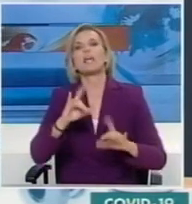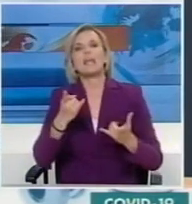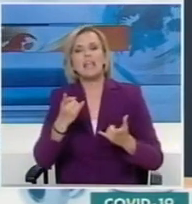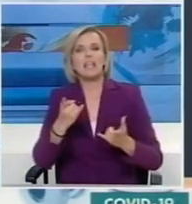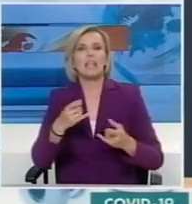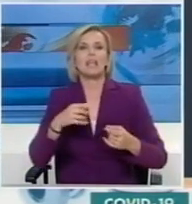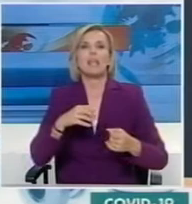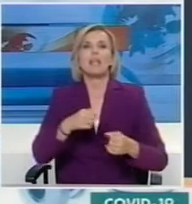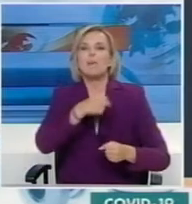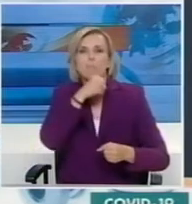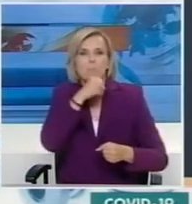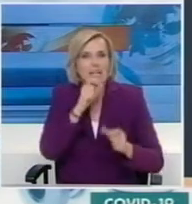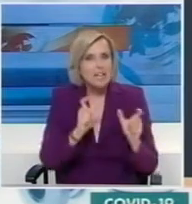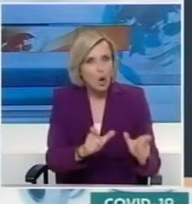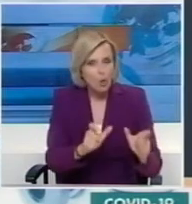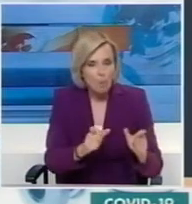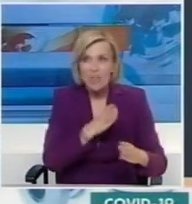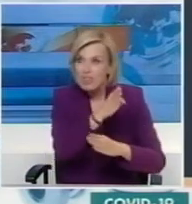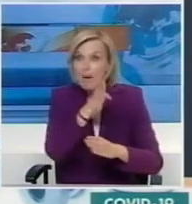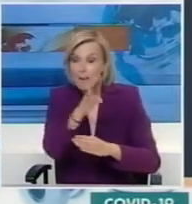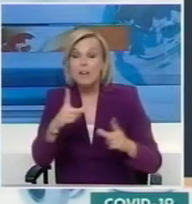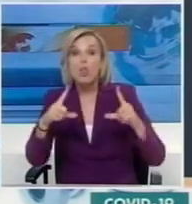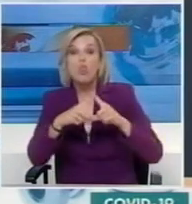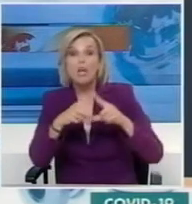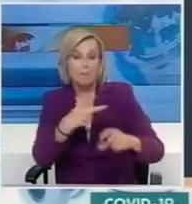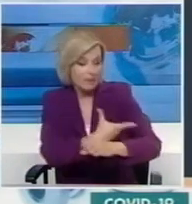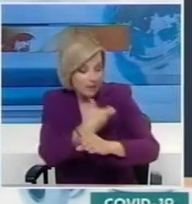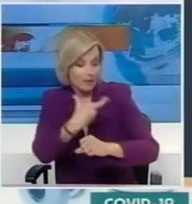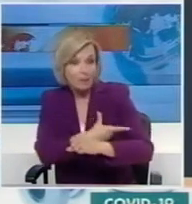αστέγων, οίκους ευγυρίας και άλλα.